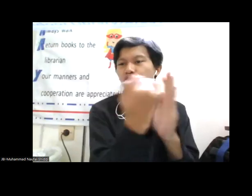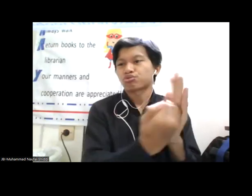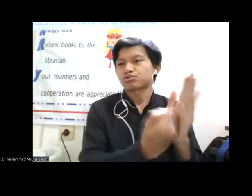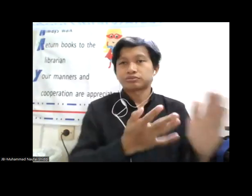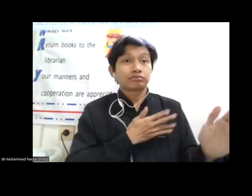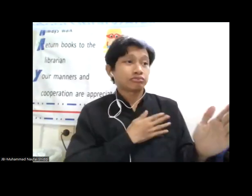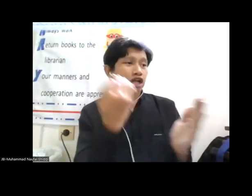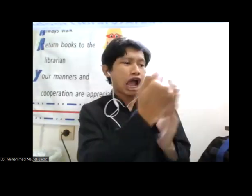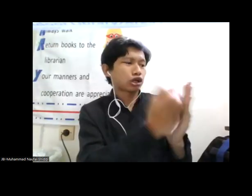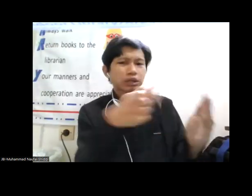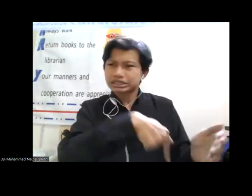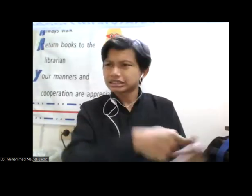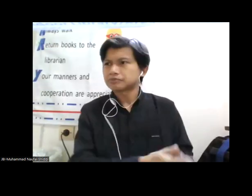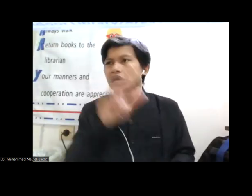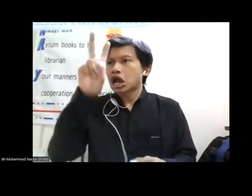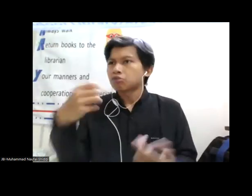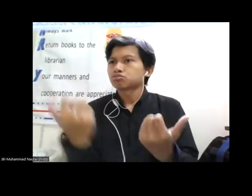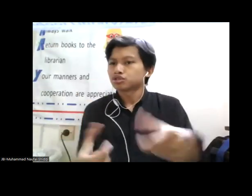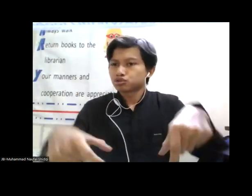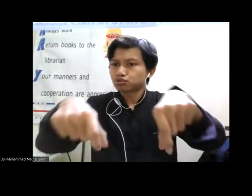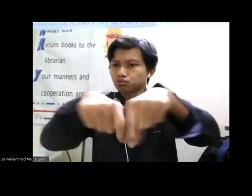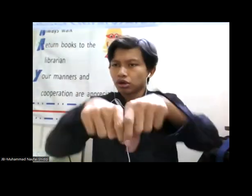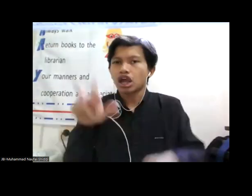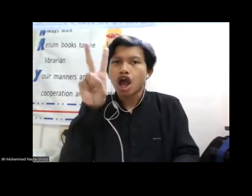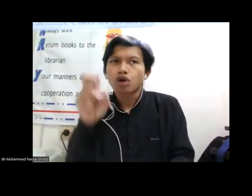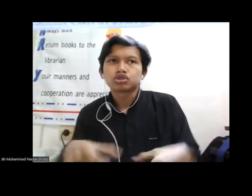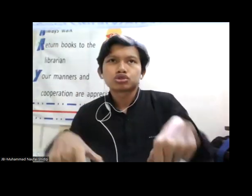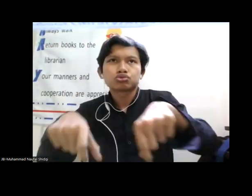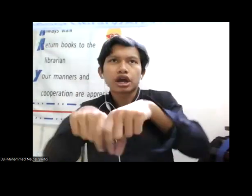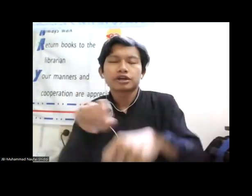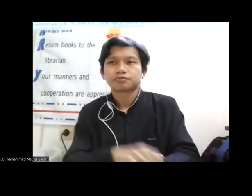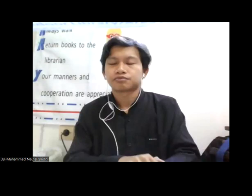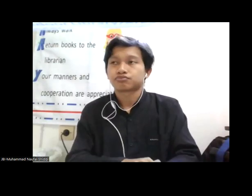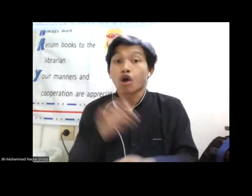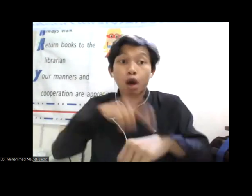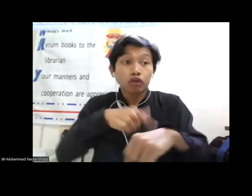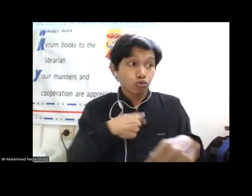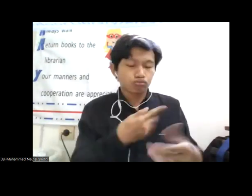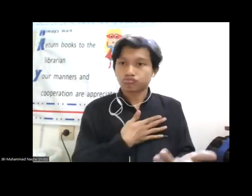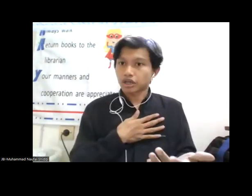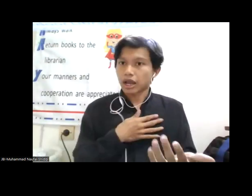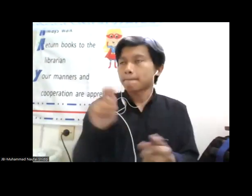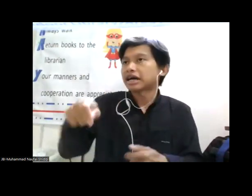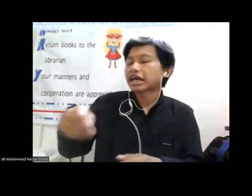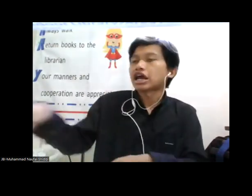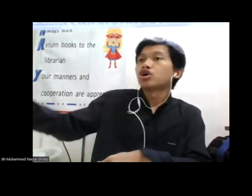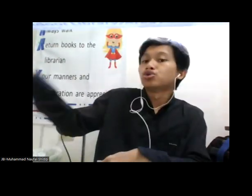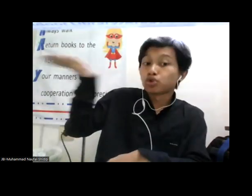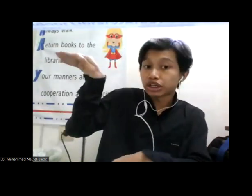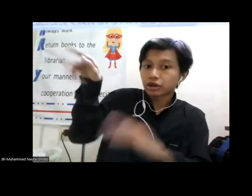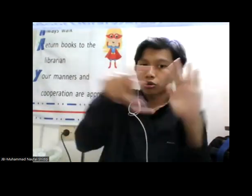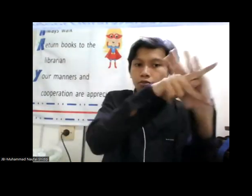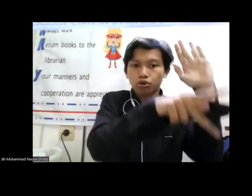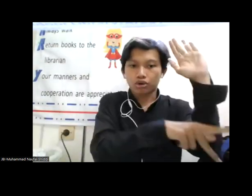berbahasa Arab sumbernya itu tetap saya akan gunakan zotero ya waktu itu ya itu